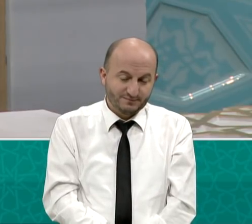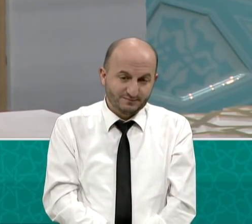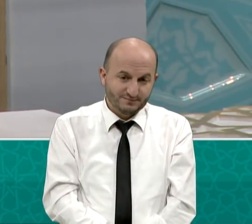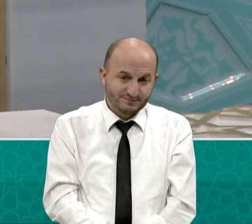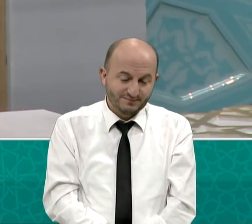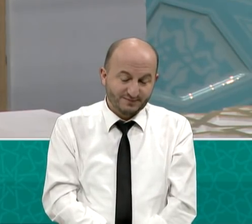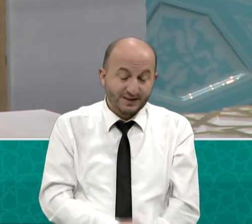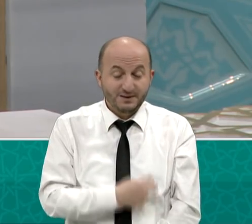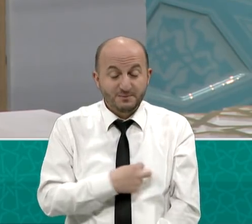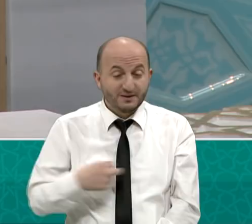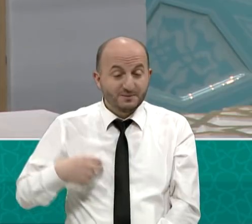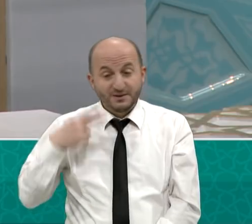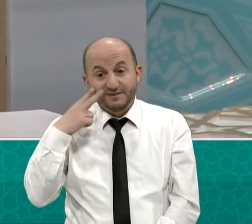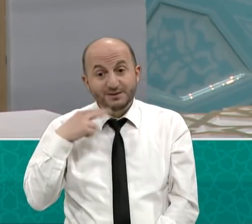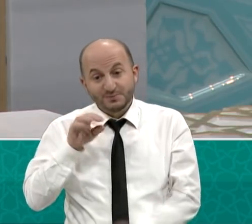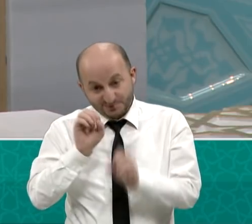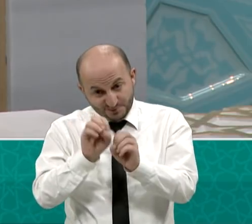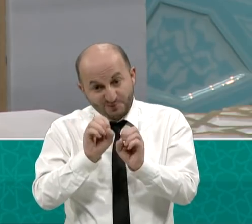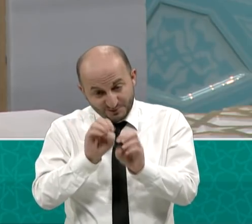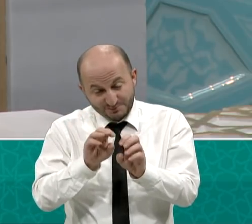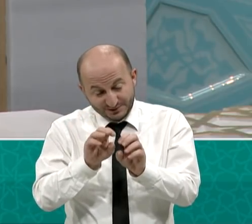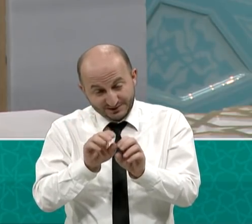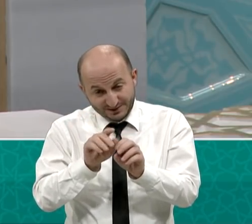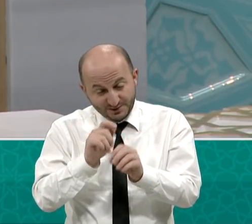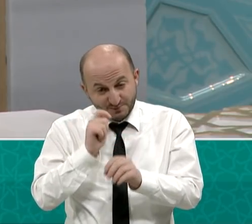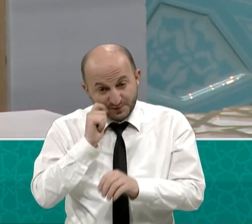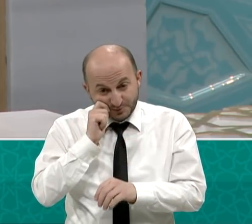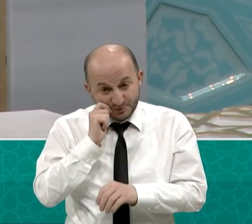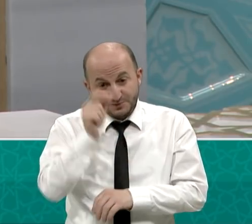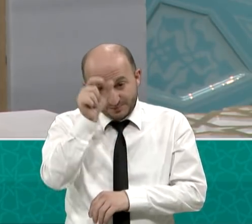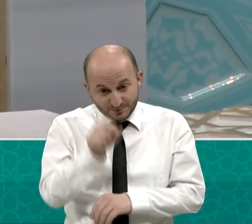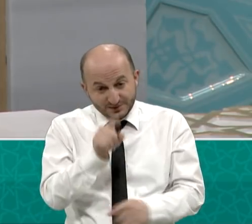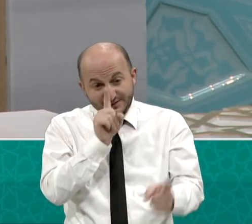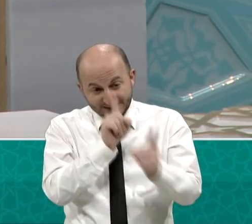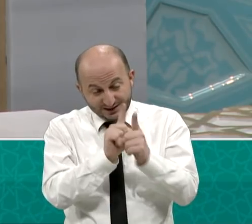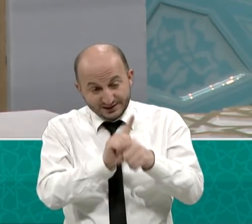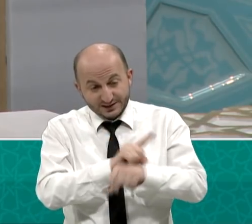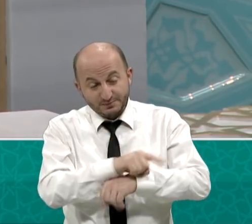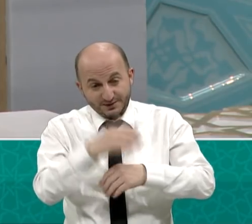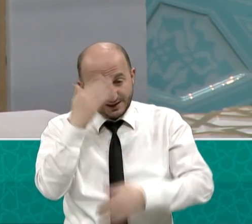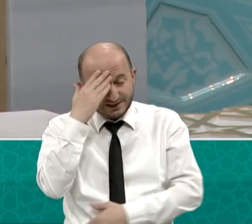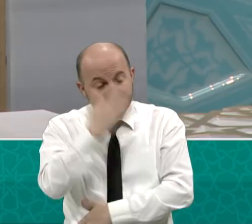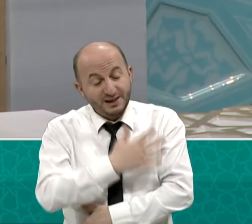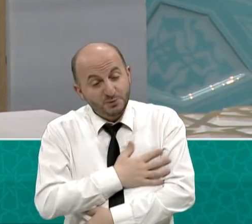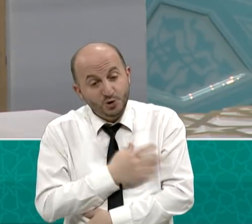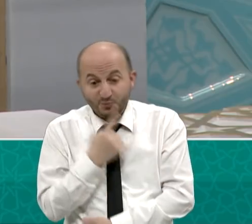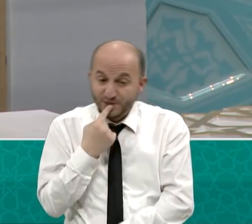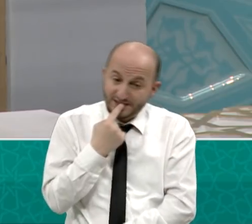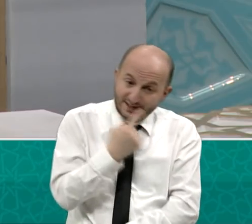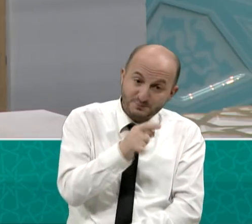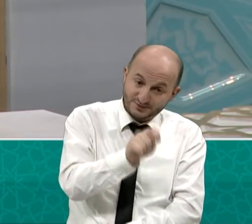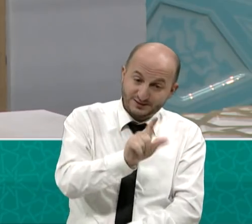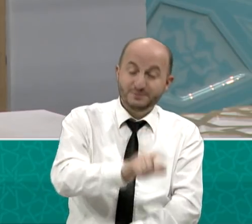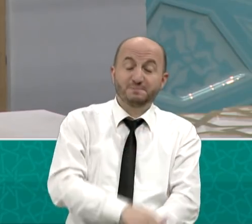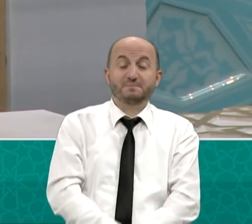Zaten Efendimiz Aleyhisselam bunu öğretmiş. Bir müminle karşılaştığın zaman esselamu aleyküm diyeceksin. Eğer